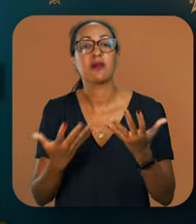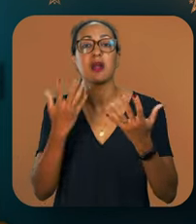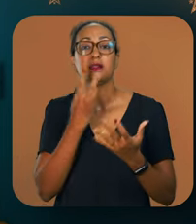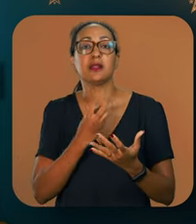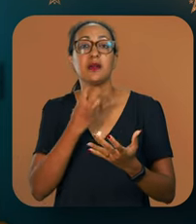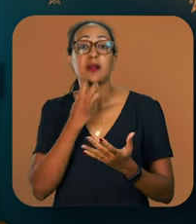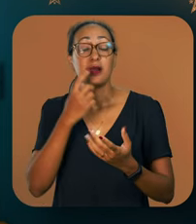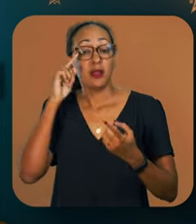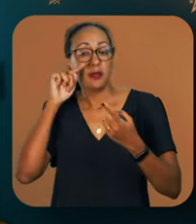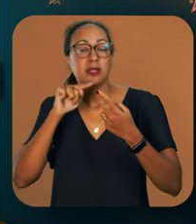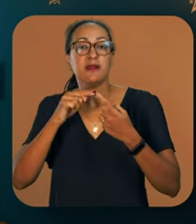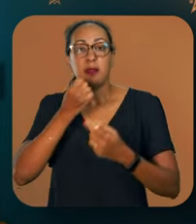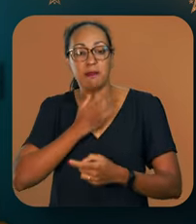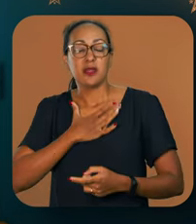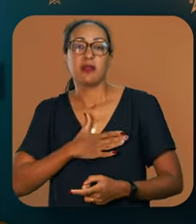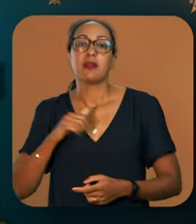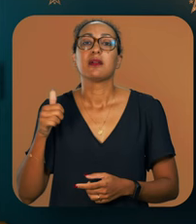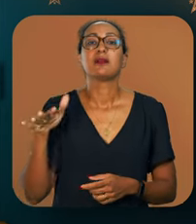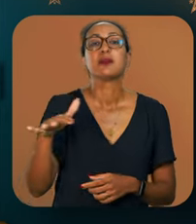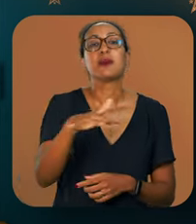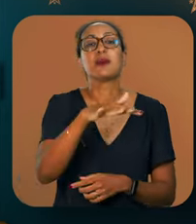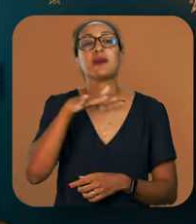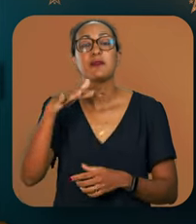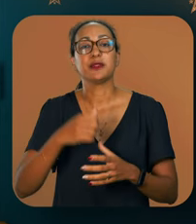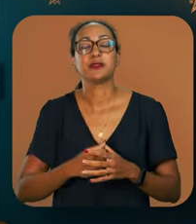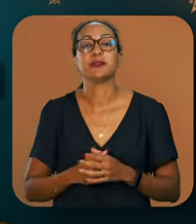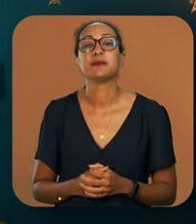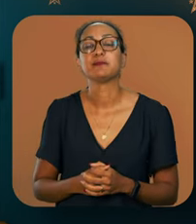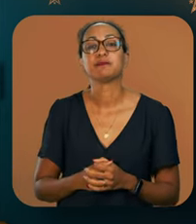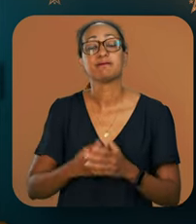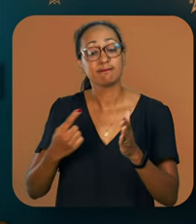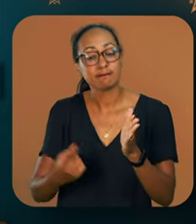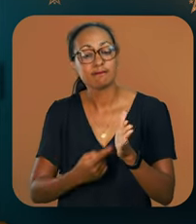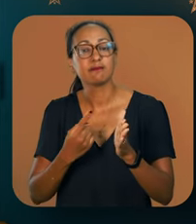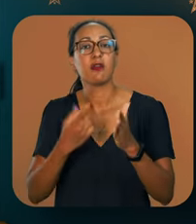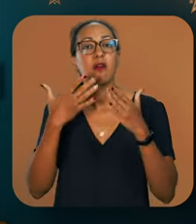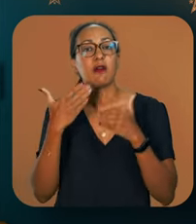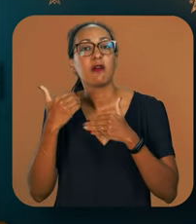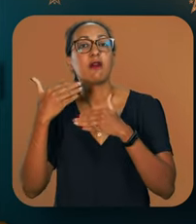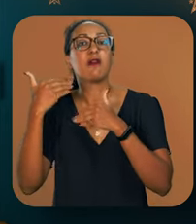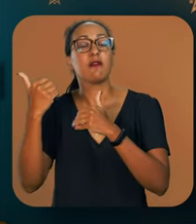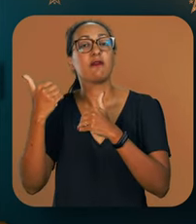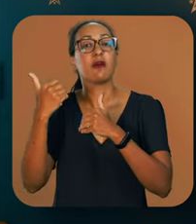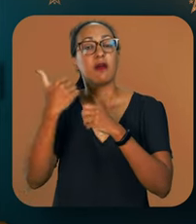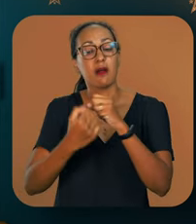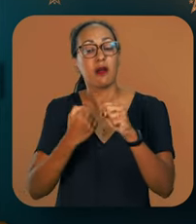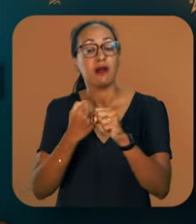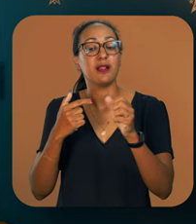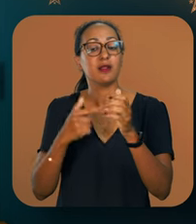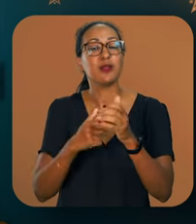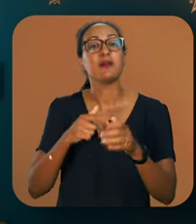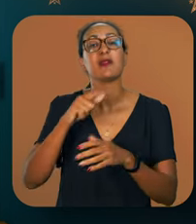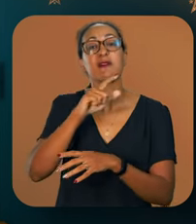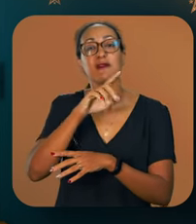bien-être de tous je vous renouvelle mes vœux les plus sincères pour cette année 2024 que la